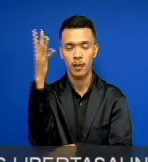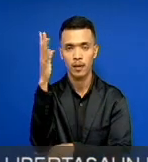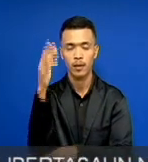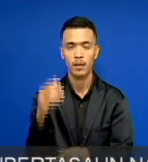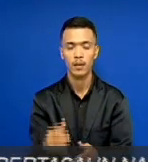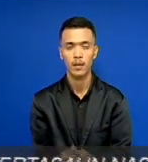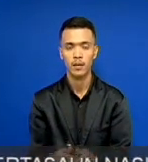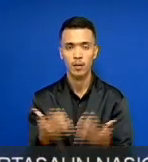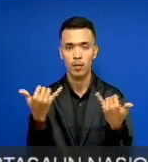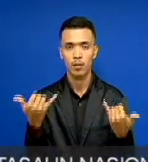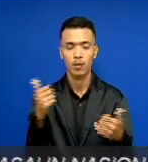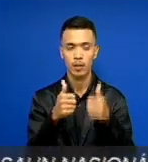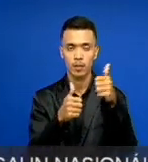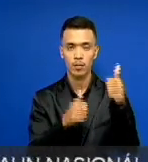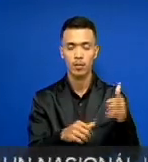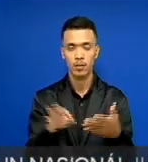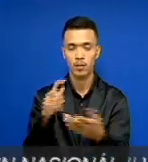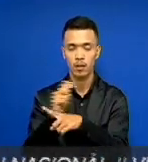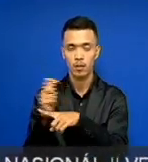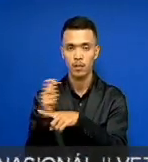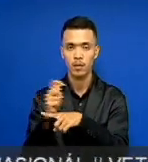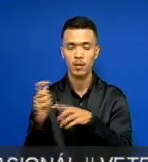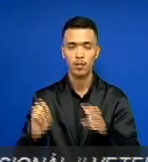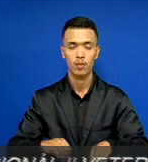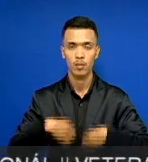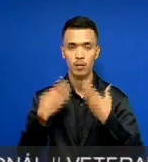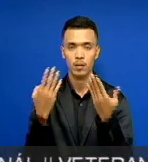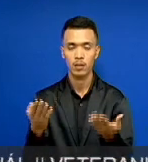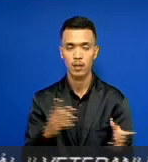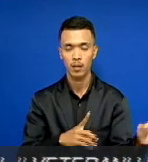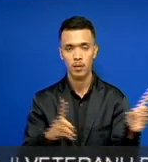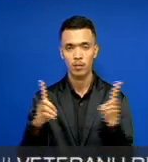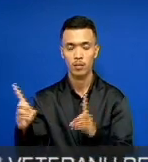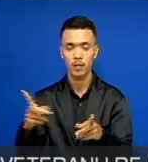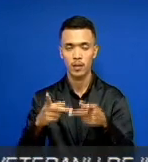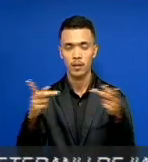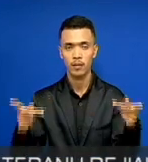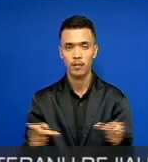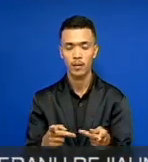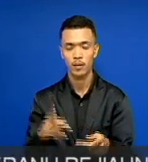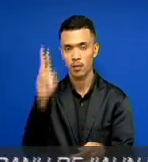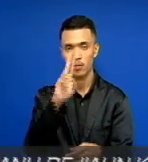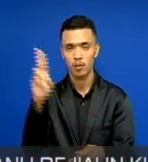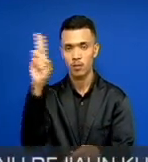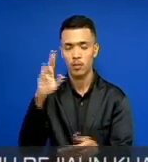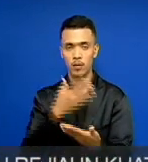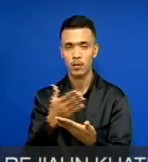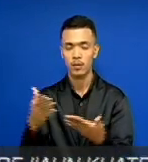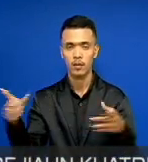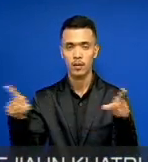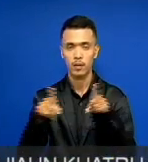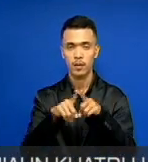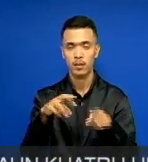mi entrenamiento biochar de ne, hoy se está a tu aplica y a este campo. Uja material hanesan harikulit